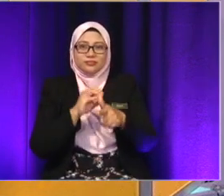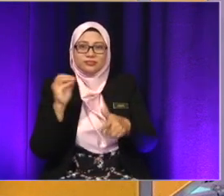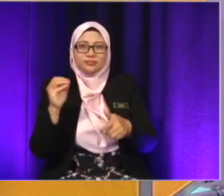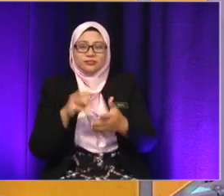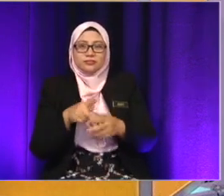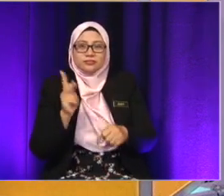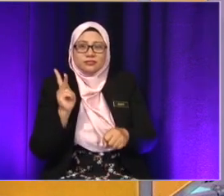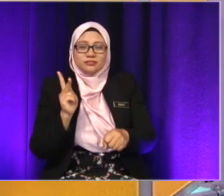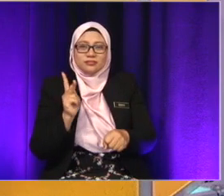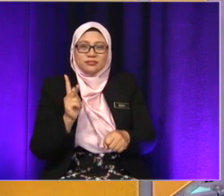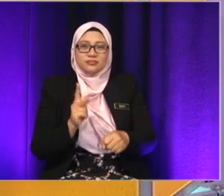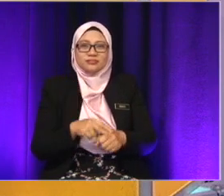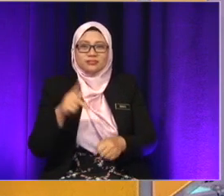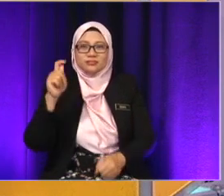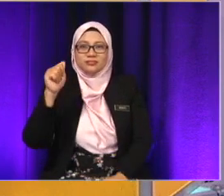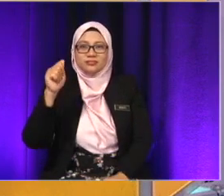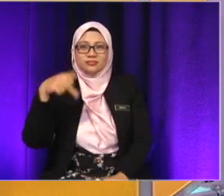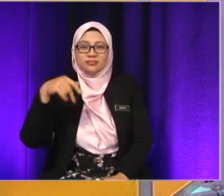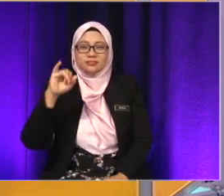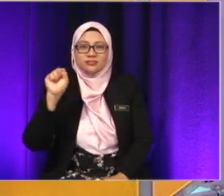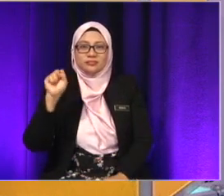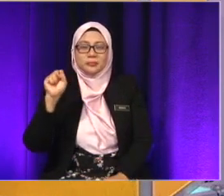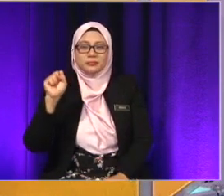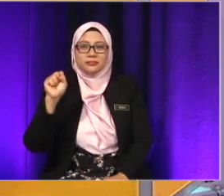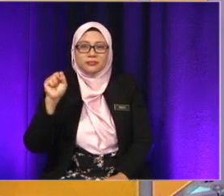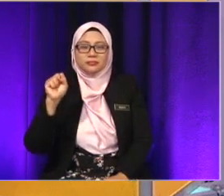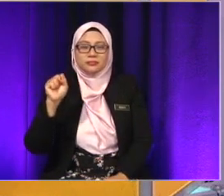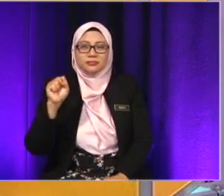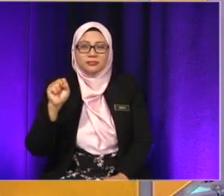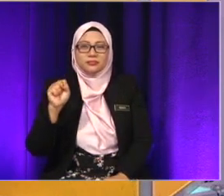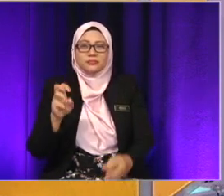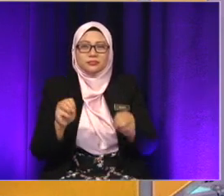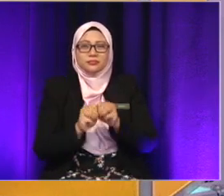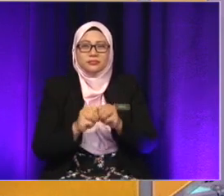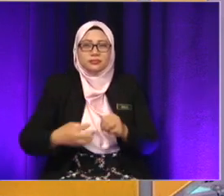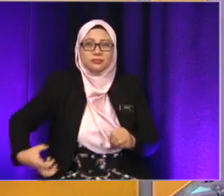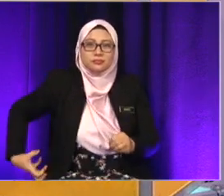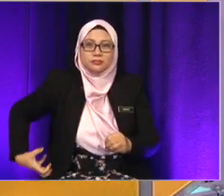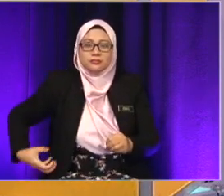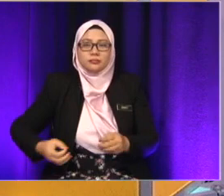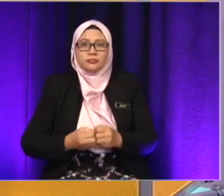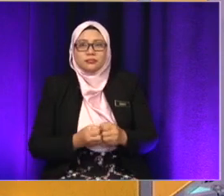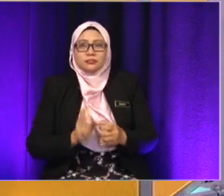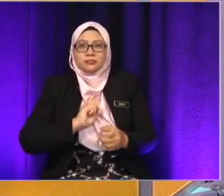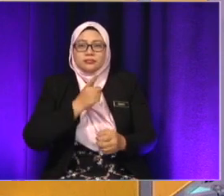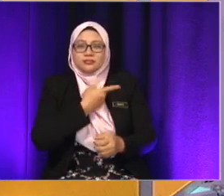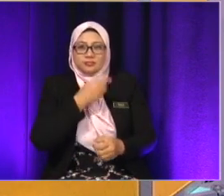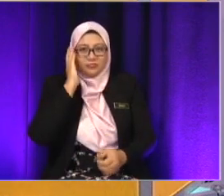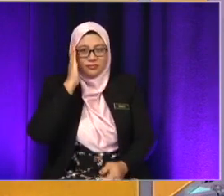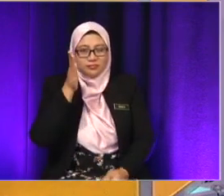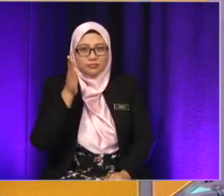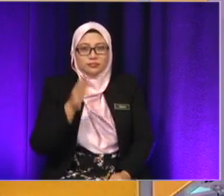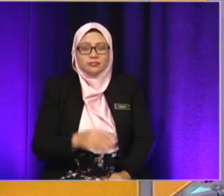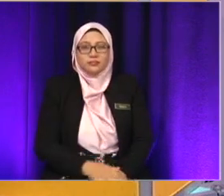Jadi penapis ni kalau dalam tubuh badan kita, cikgu pada fokus tubuh badan bawah pinggang kita. Kita tapis. Benda-benda unsur-unsur akan keluar sebagai urin. Tapi yang ni